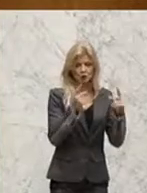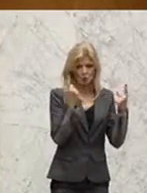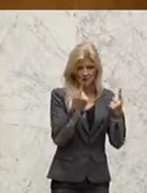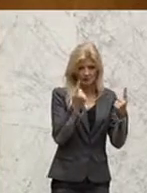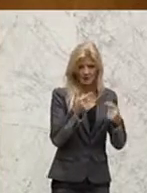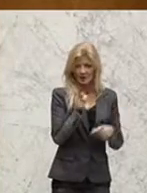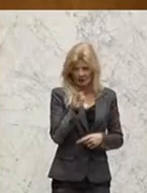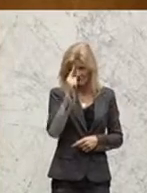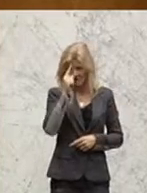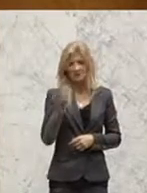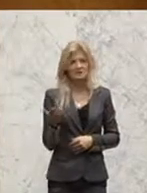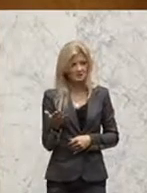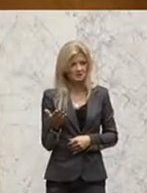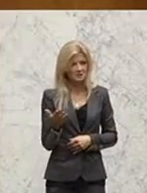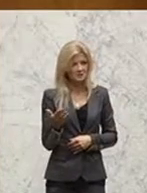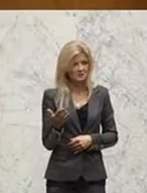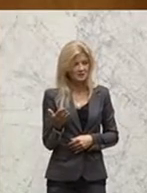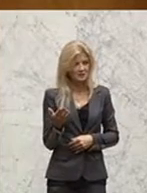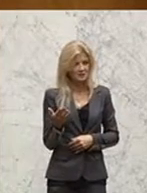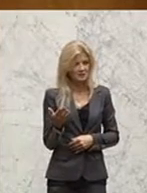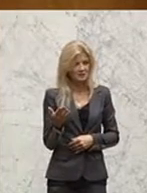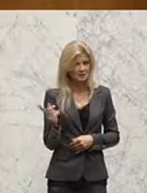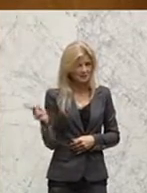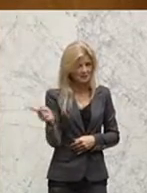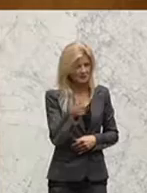Sie wissen, stehe ich jedem Thema